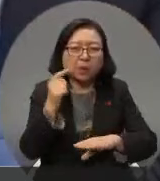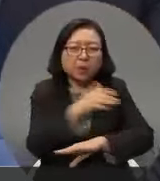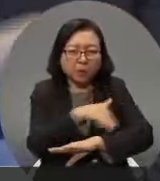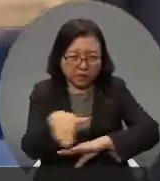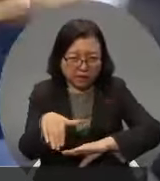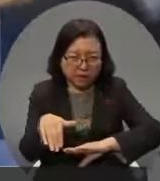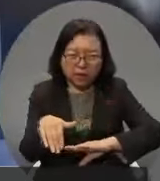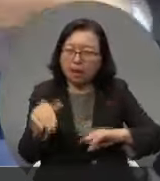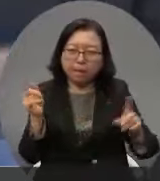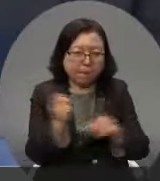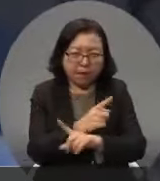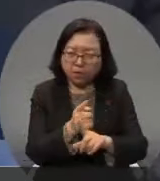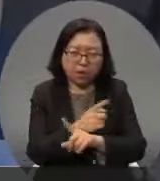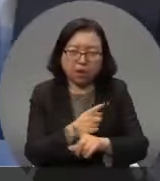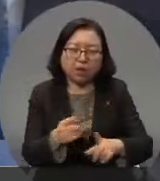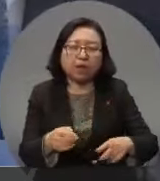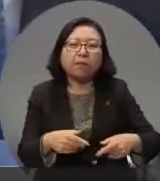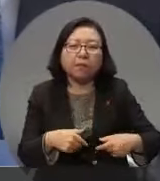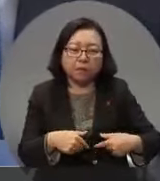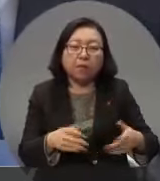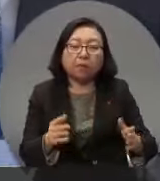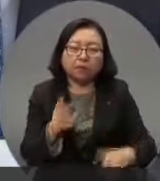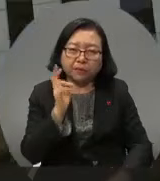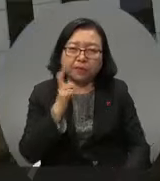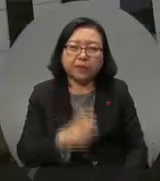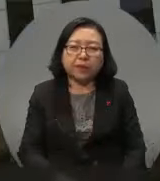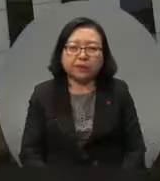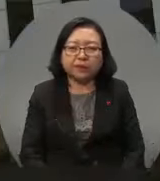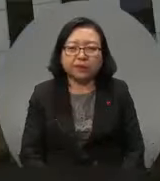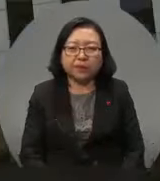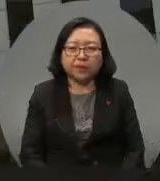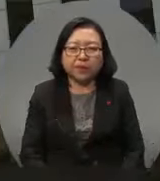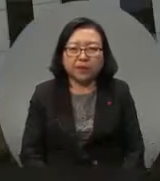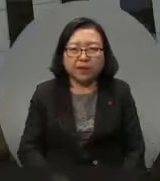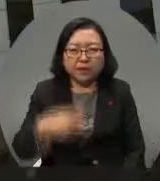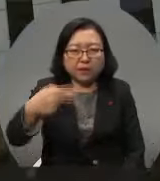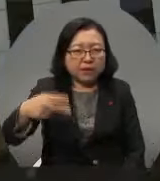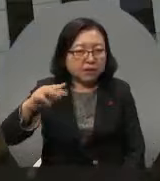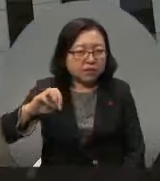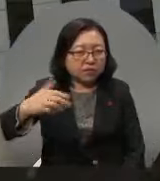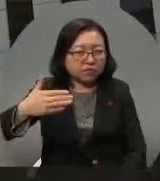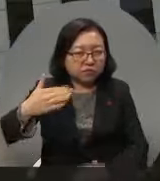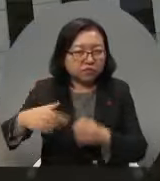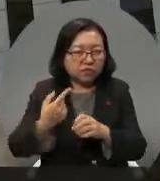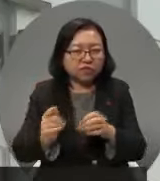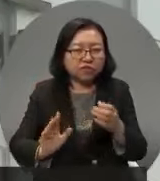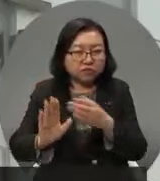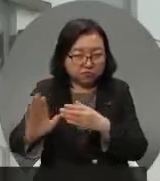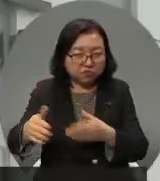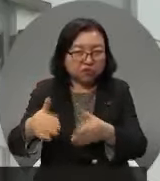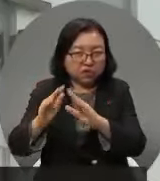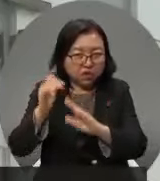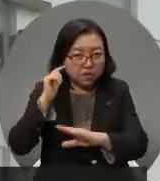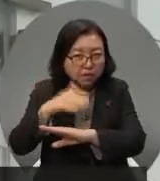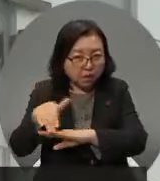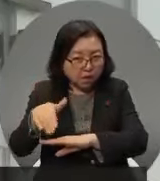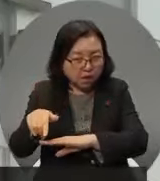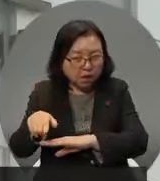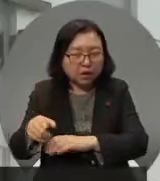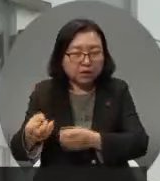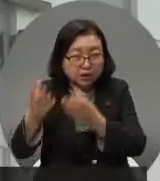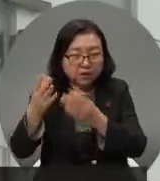찾는 그런 거는 아무래도 줄어들 수밖에 없다 2039년 이후로 예상됐던 준공 시기도